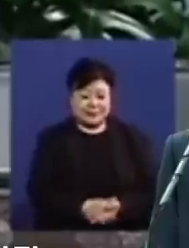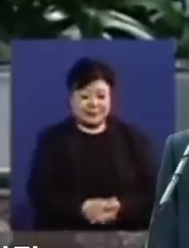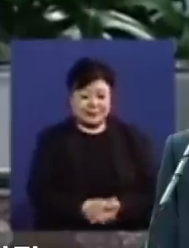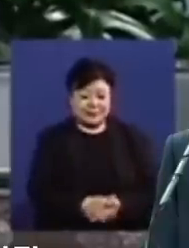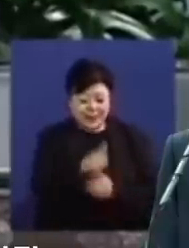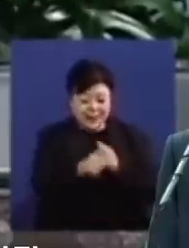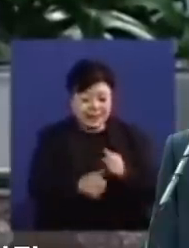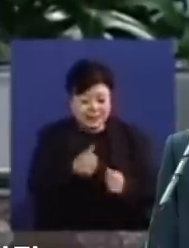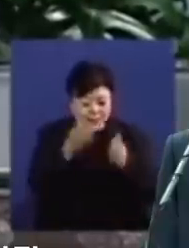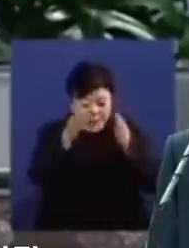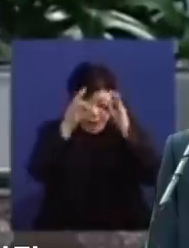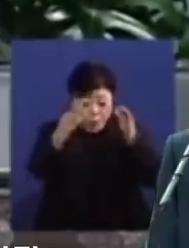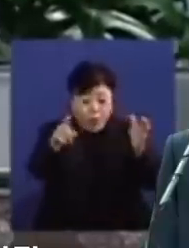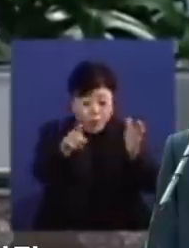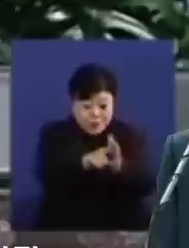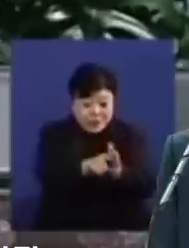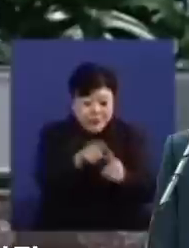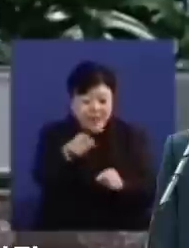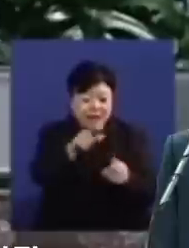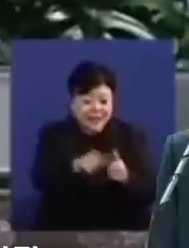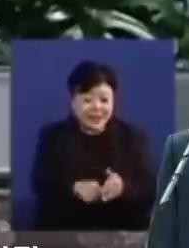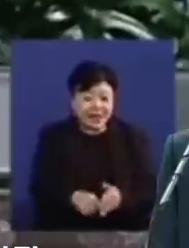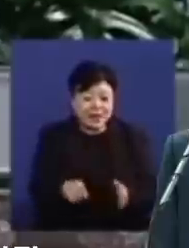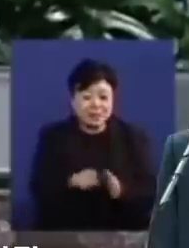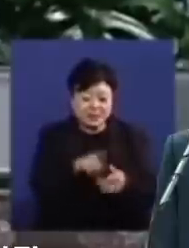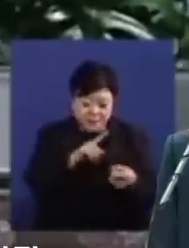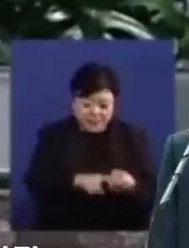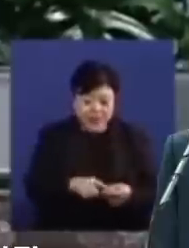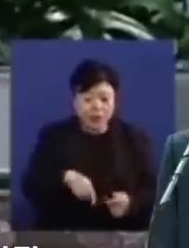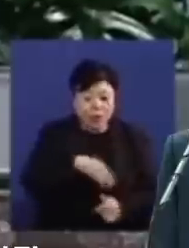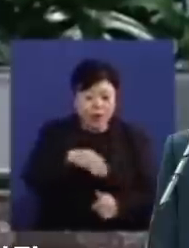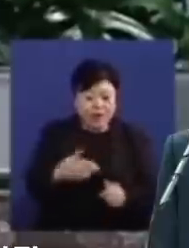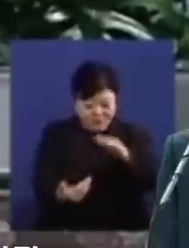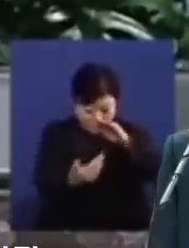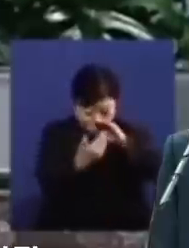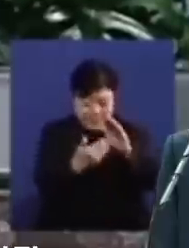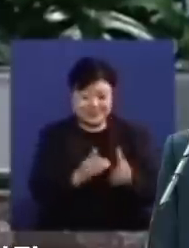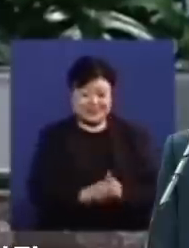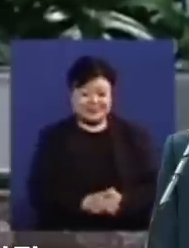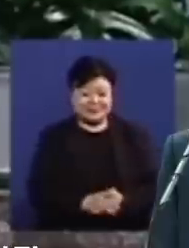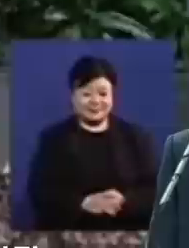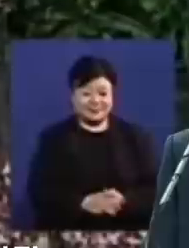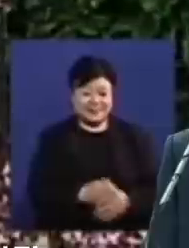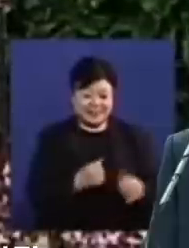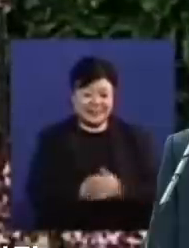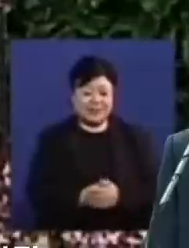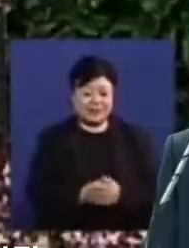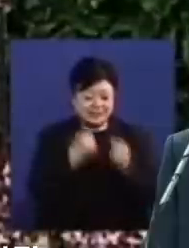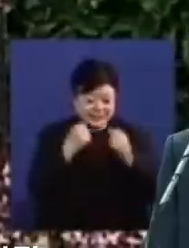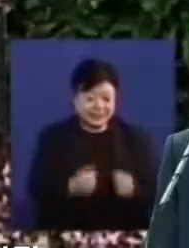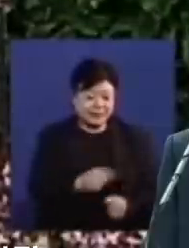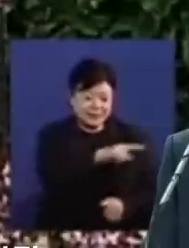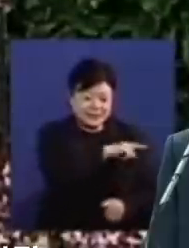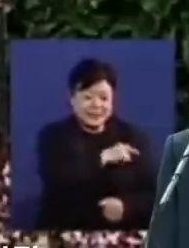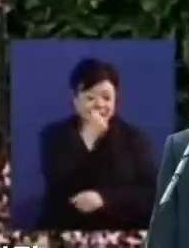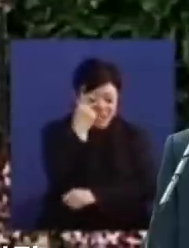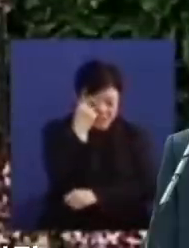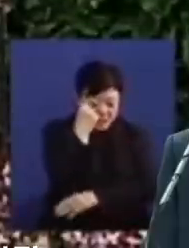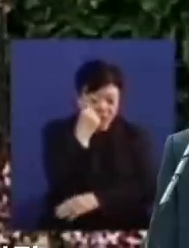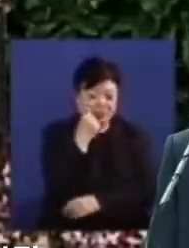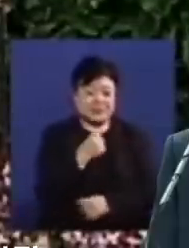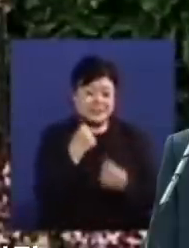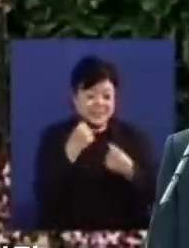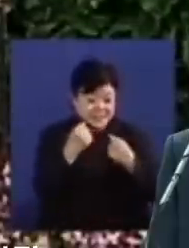우리가 하나님을 바라고 믿음으로 나아갈 때 우리의 믿음대로 환경이 이루어지는 것입니다. 그러면 우리의 삶의 가장 근원적인